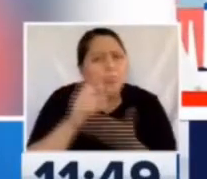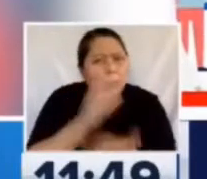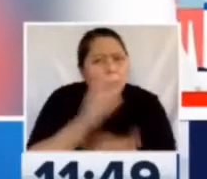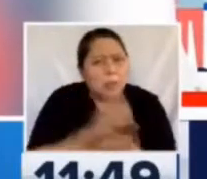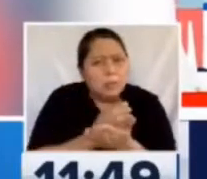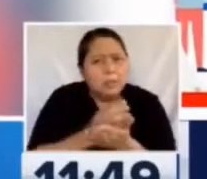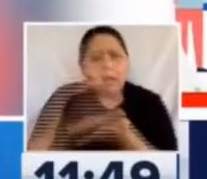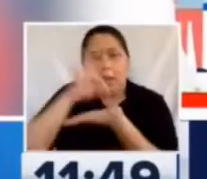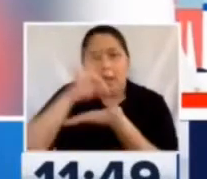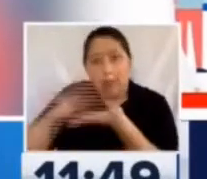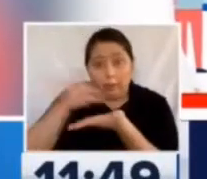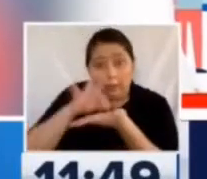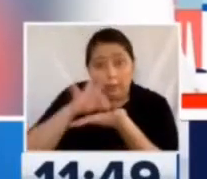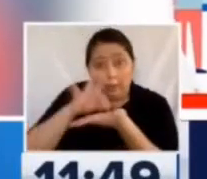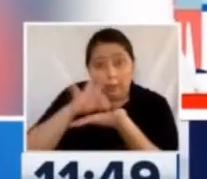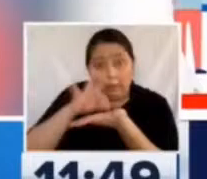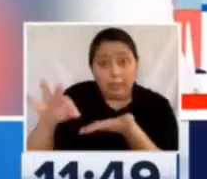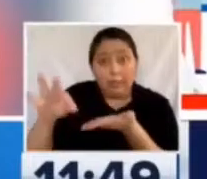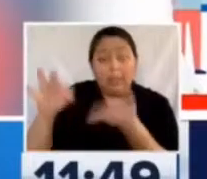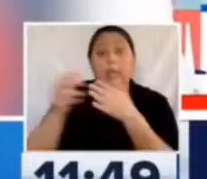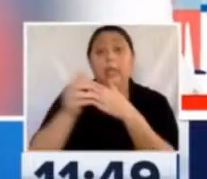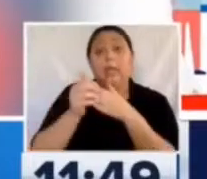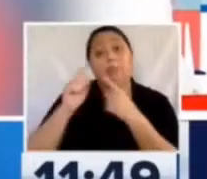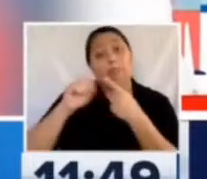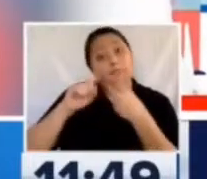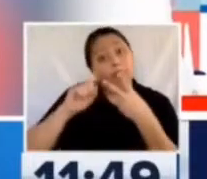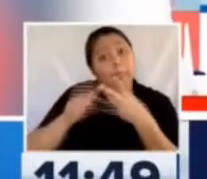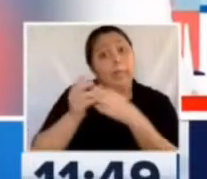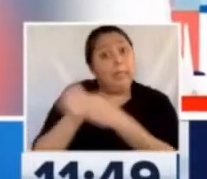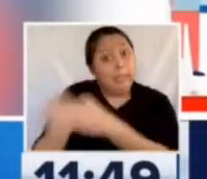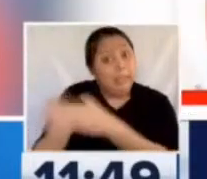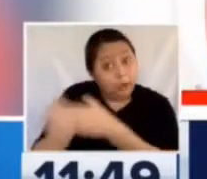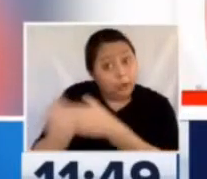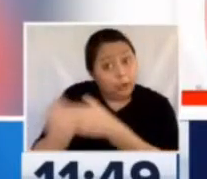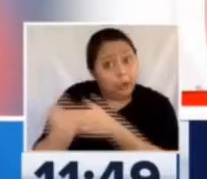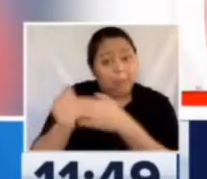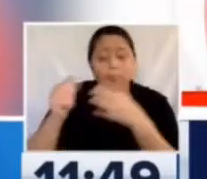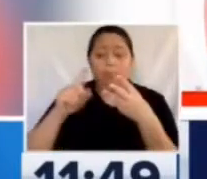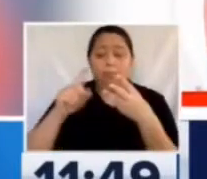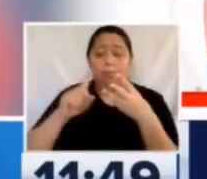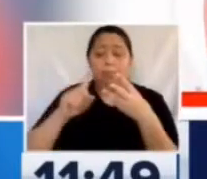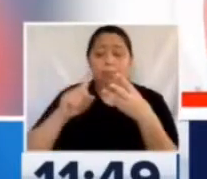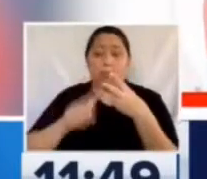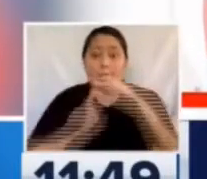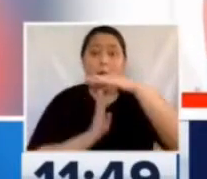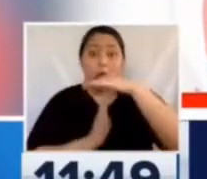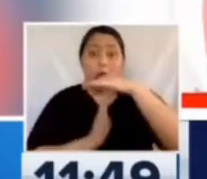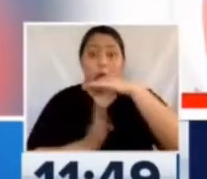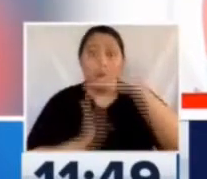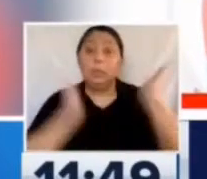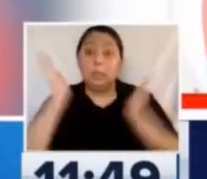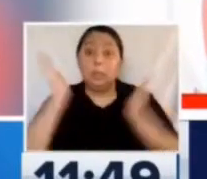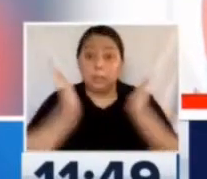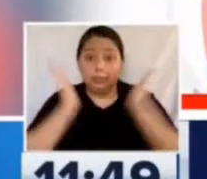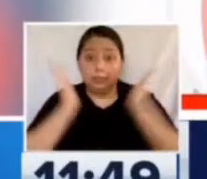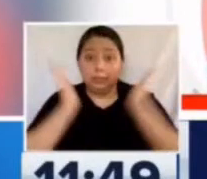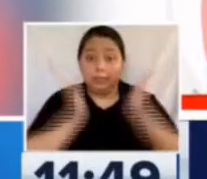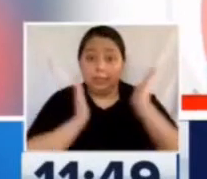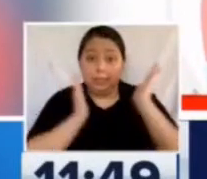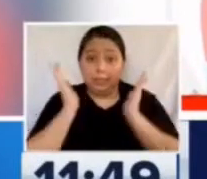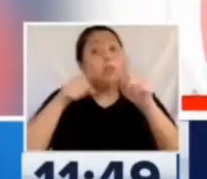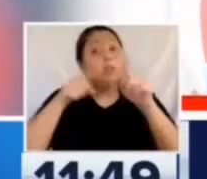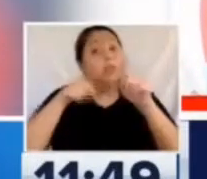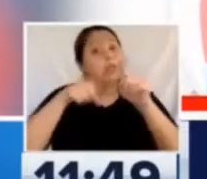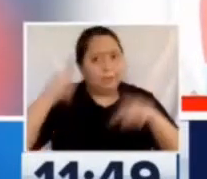Tech Talk. Hindi ho TikTok, no? Tech Talk. It is training and enrichment courses under the